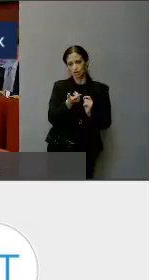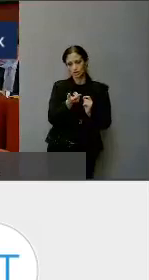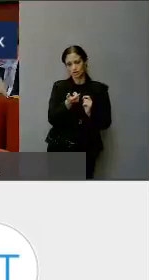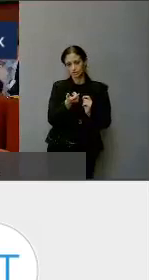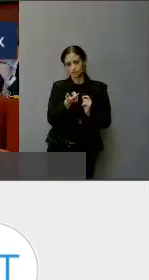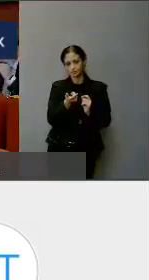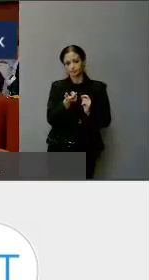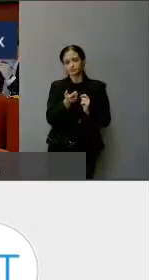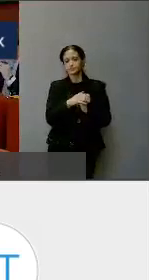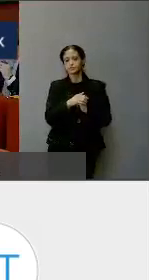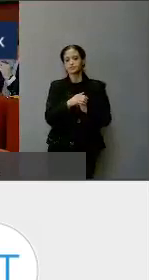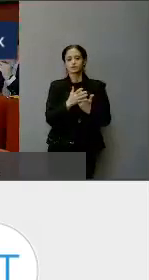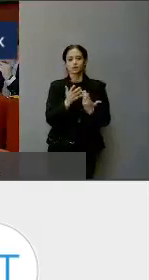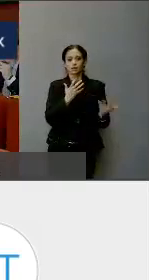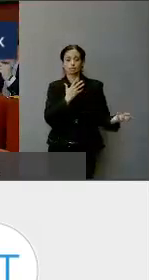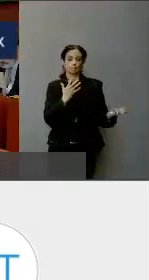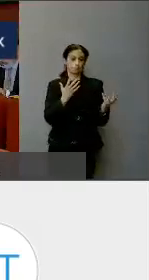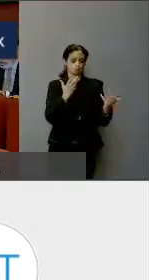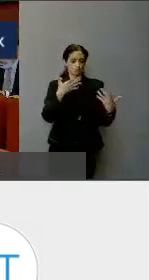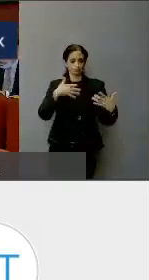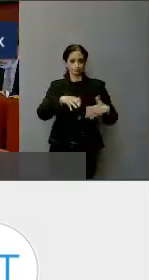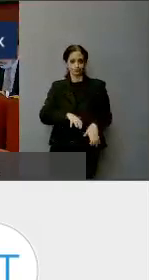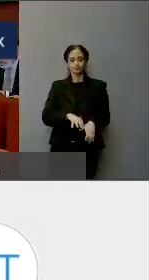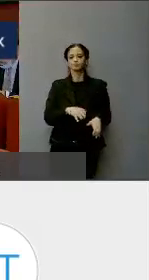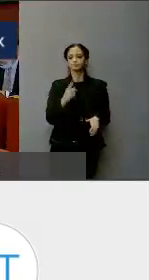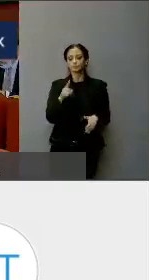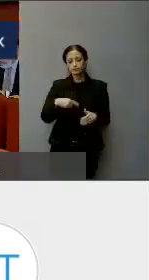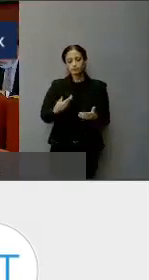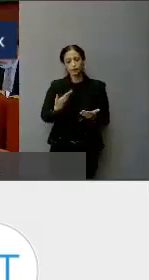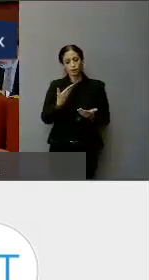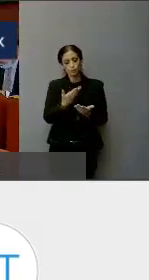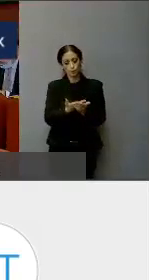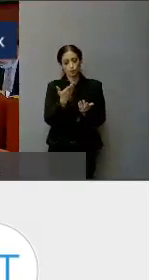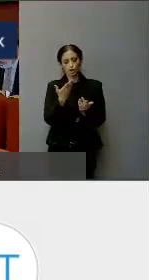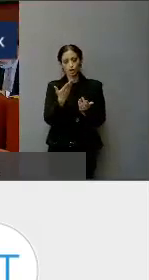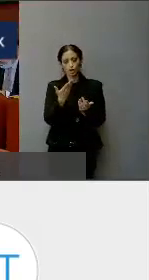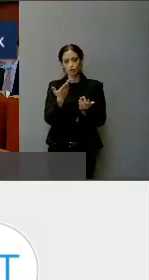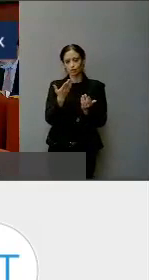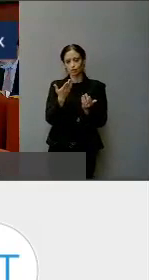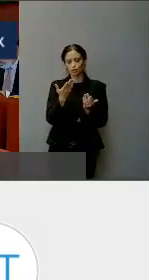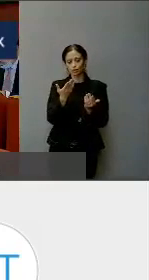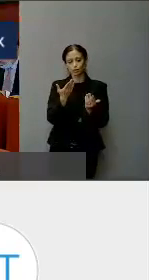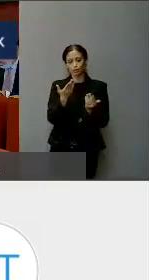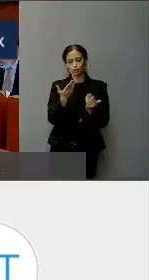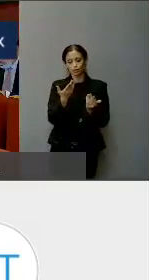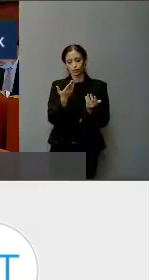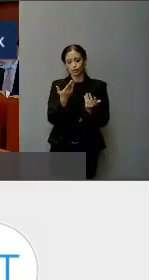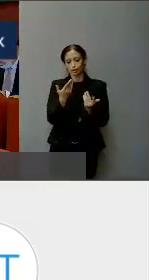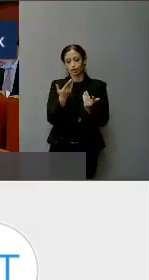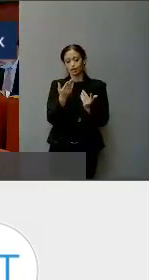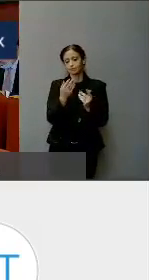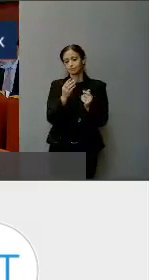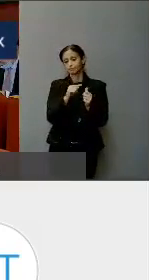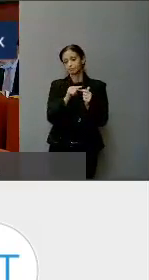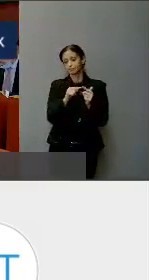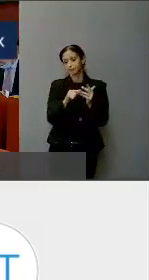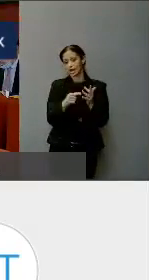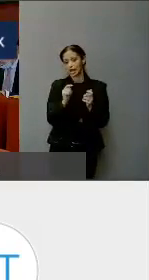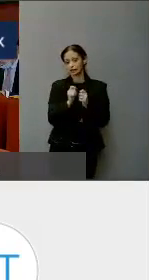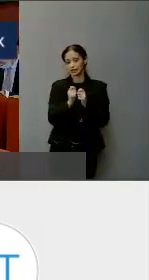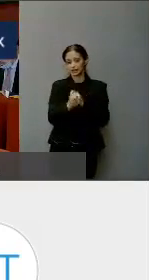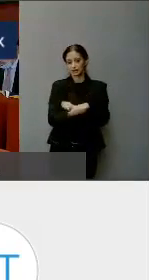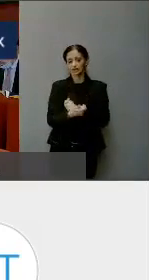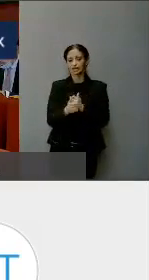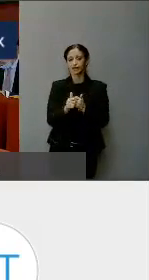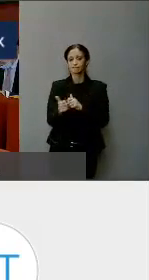riduciamo nell'impatto e allora vi proponiamo una serie come dire di alternative che vanno da